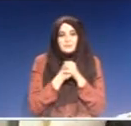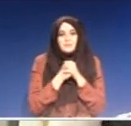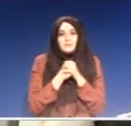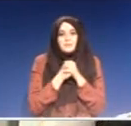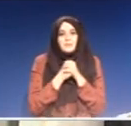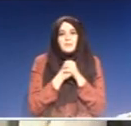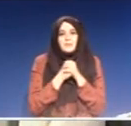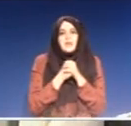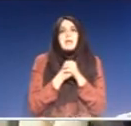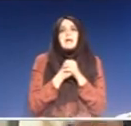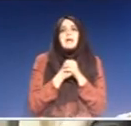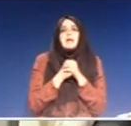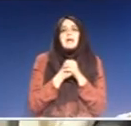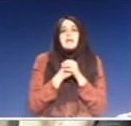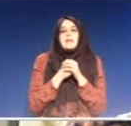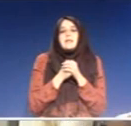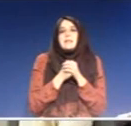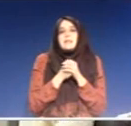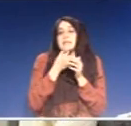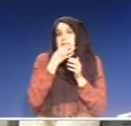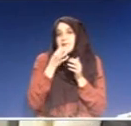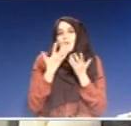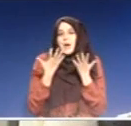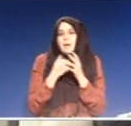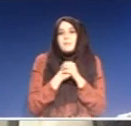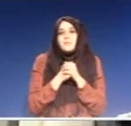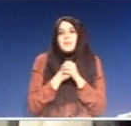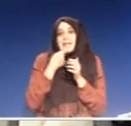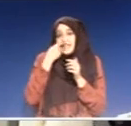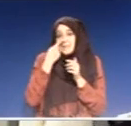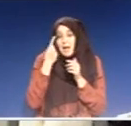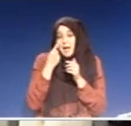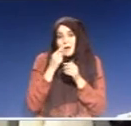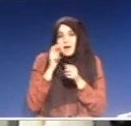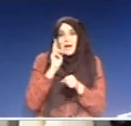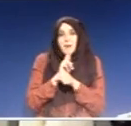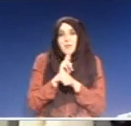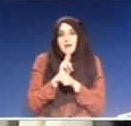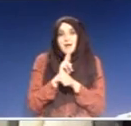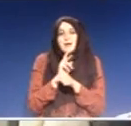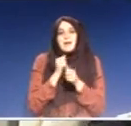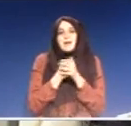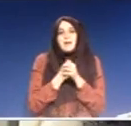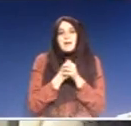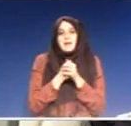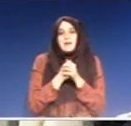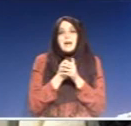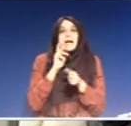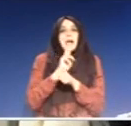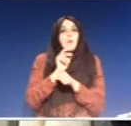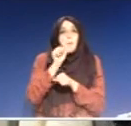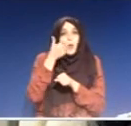عطيناهاش حقها سنعود اليها في فرصه اخرى ان شاء الله. طيب يا سي عمار اخويا درك اذا كان الخبره الاولى دقيقه دكتور الخبره